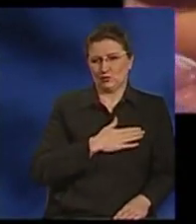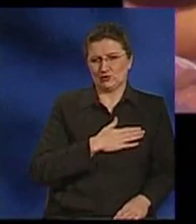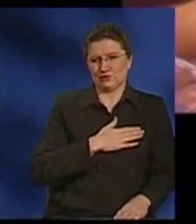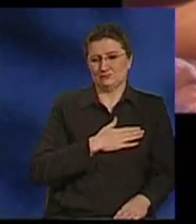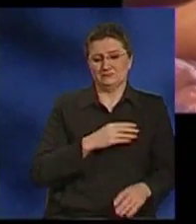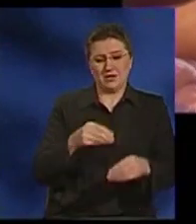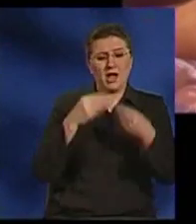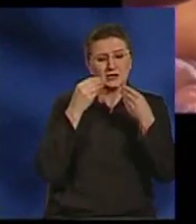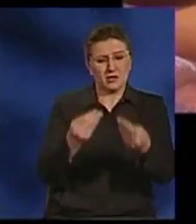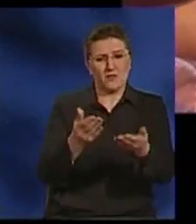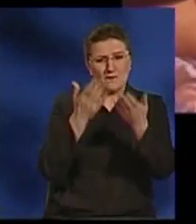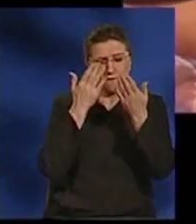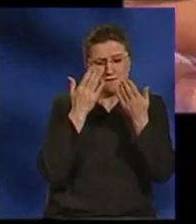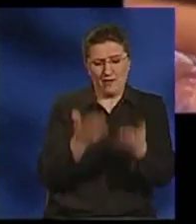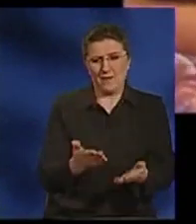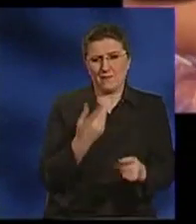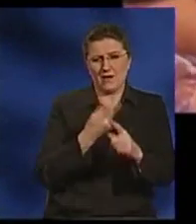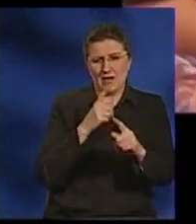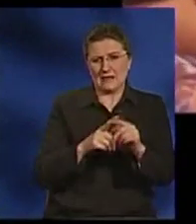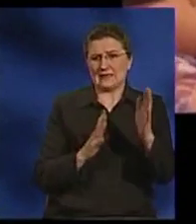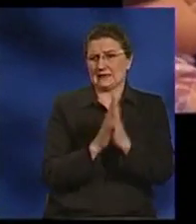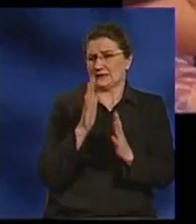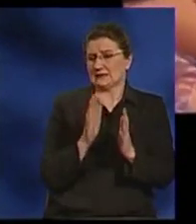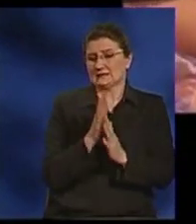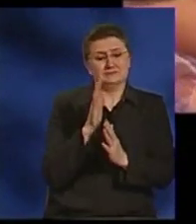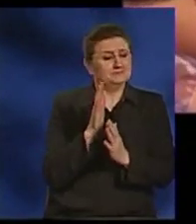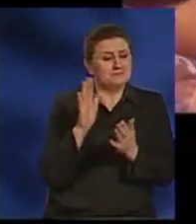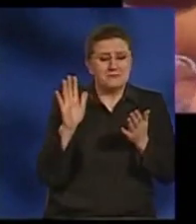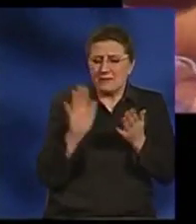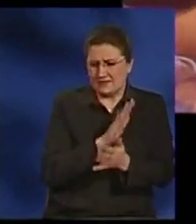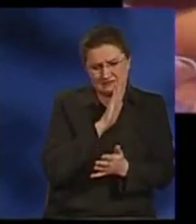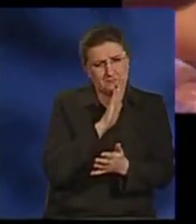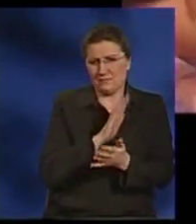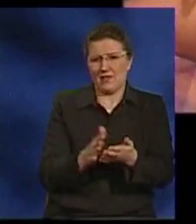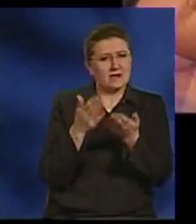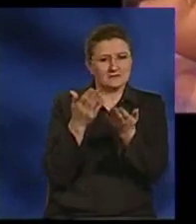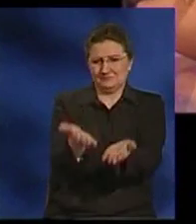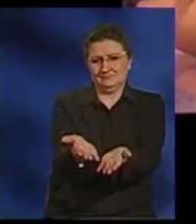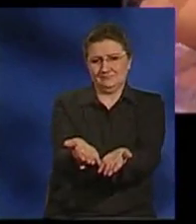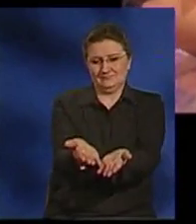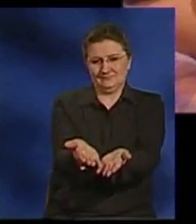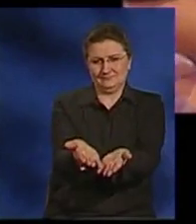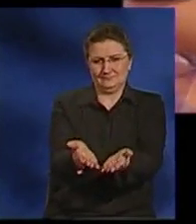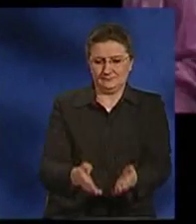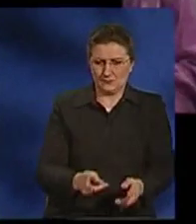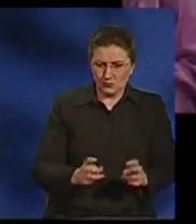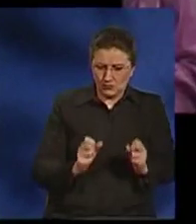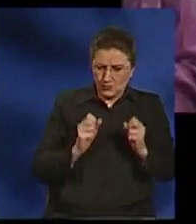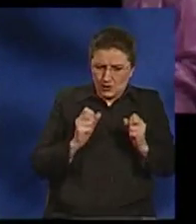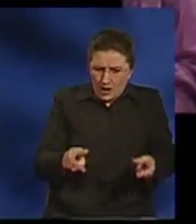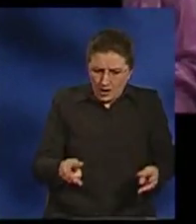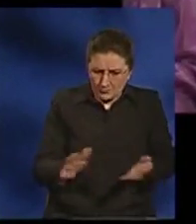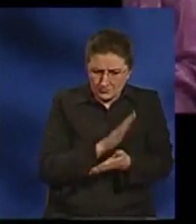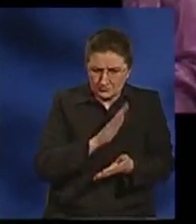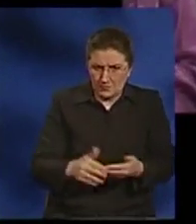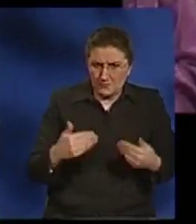вам, молодой человек, этот корешок совершенно бесплатно. Как это? Зачем